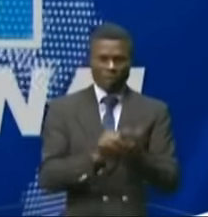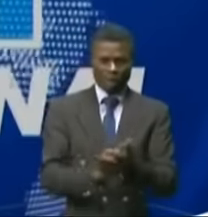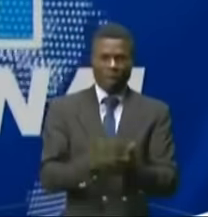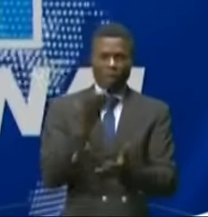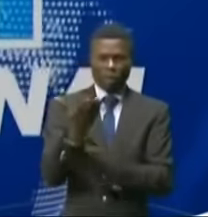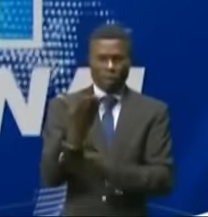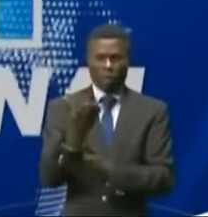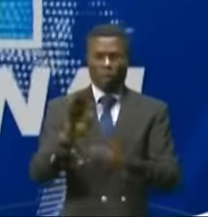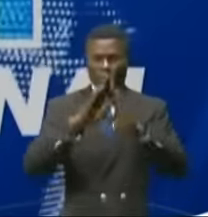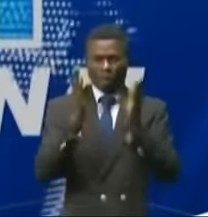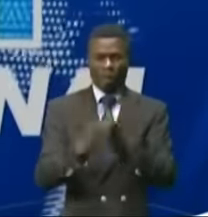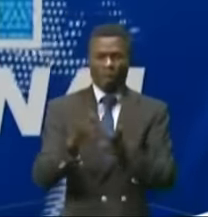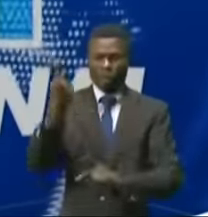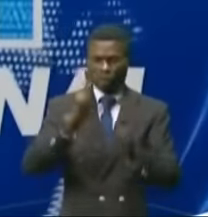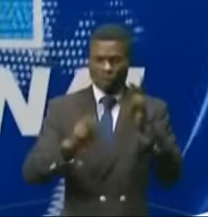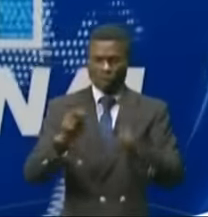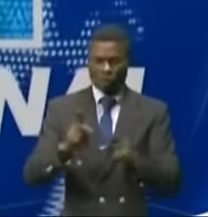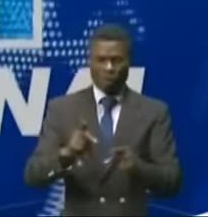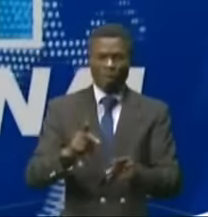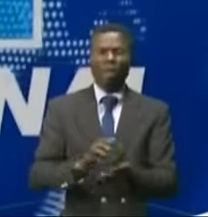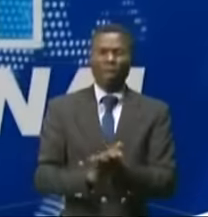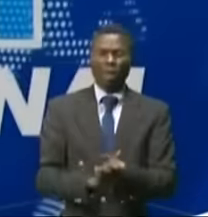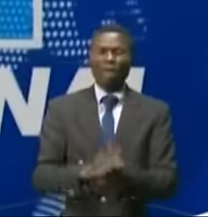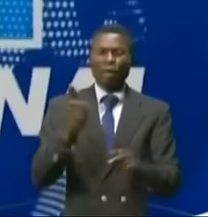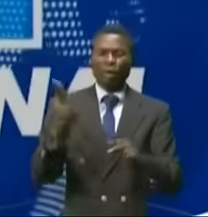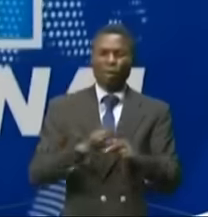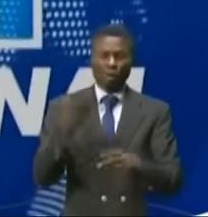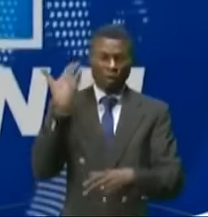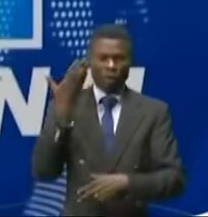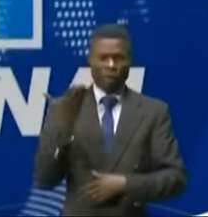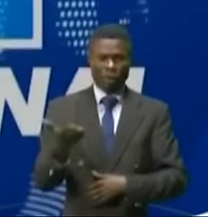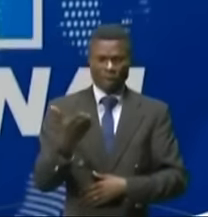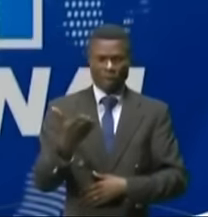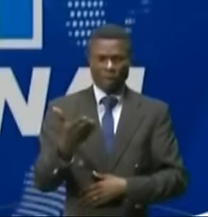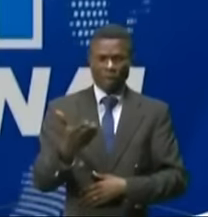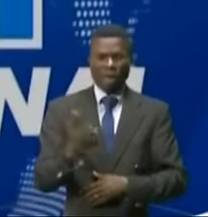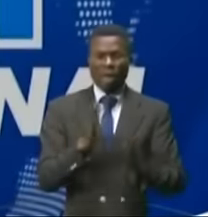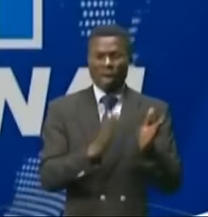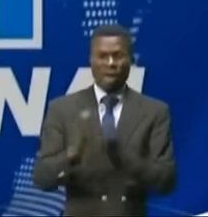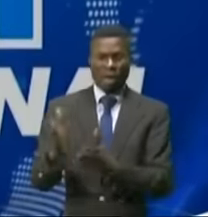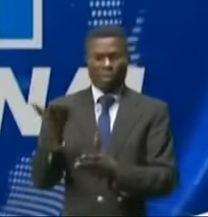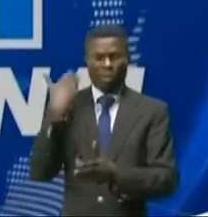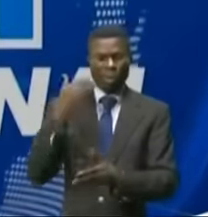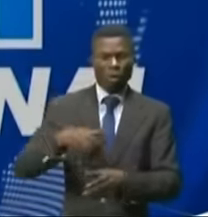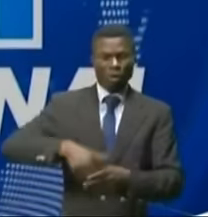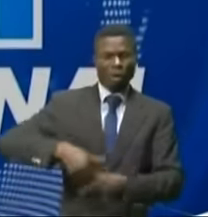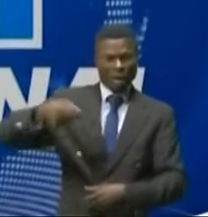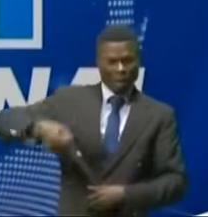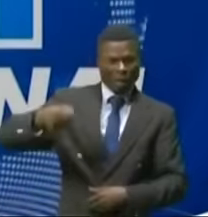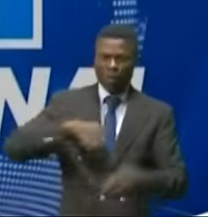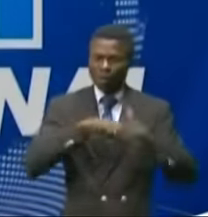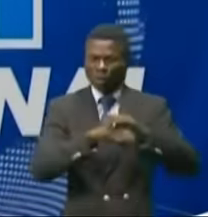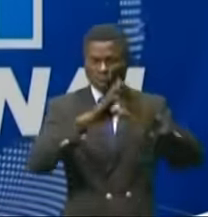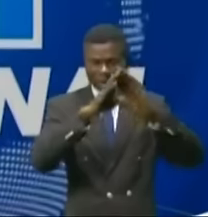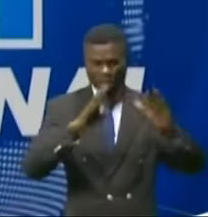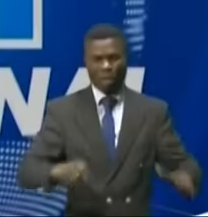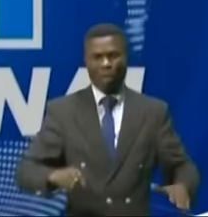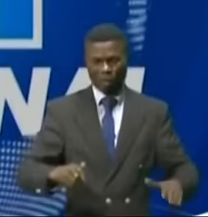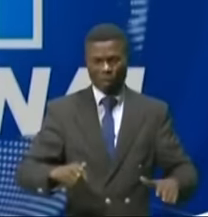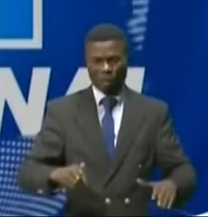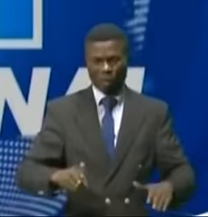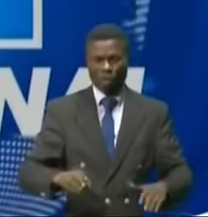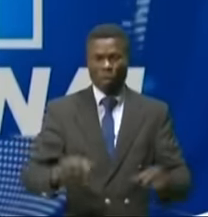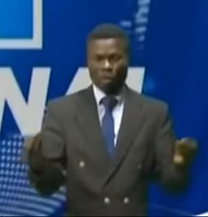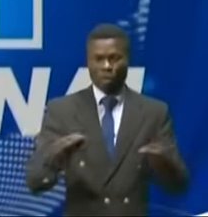est donc demandé à la population desservie par cette usine de prendre des dispositions pour constituer des réserves